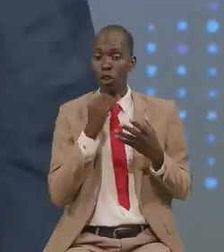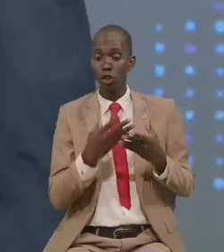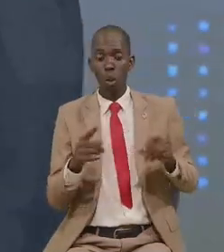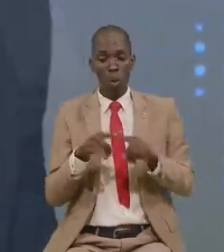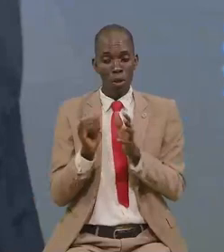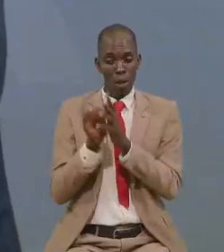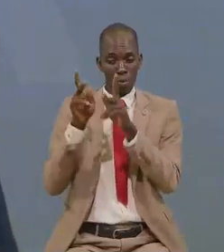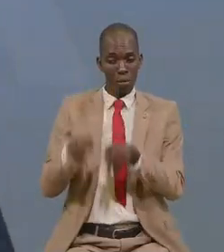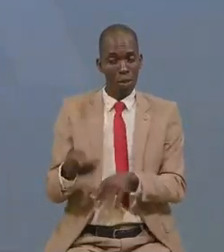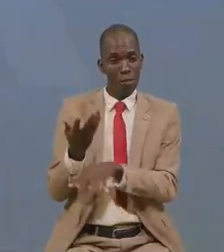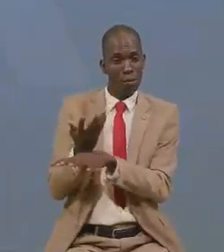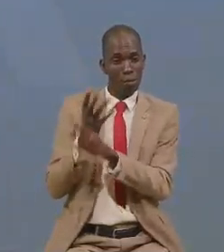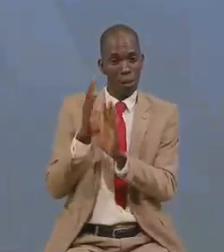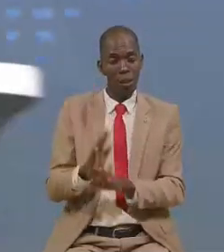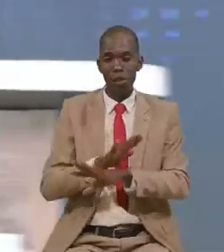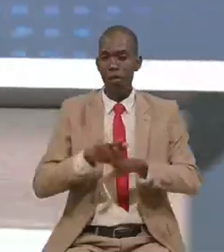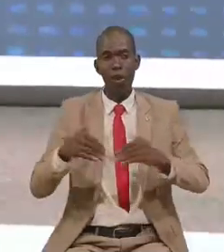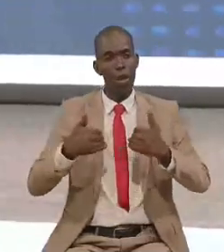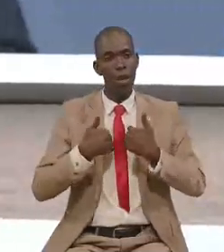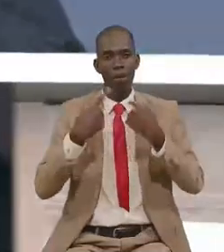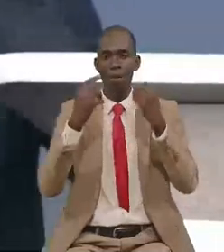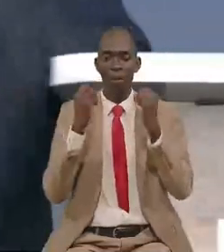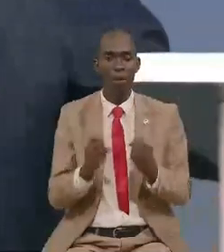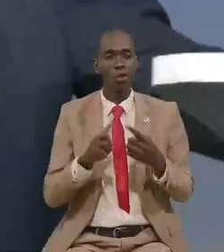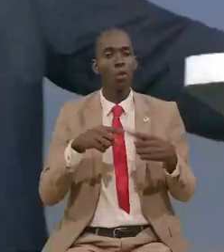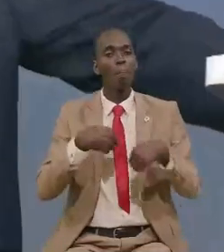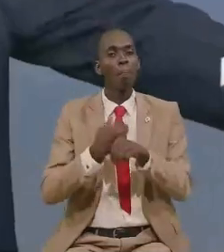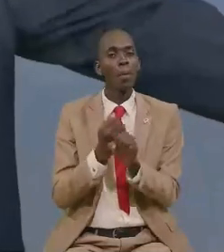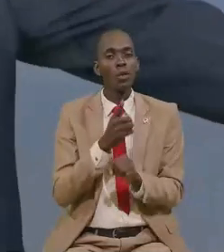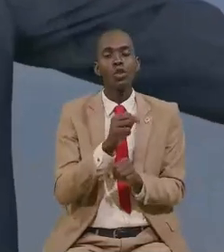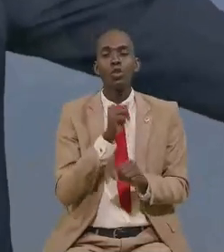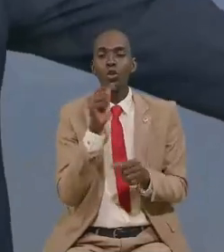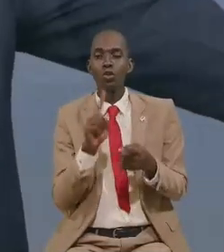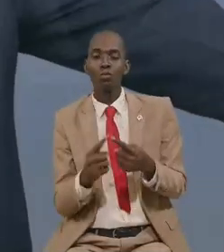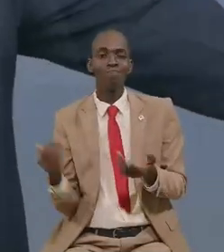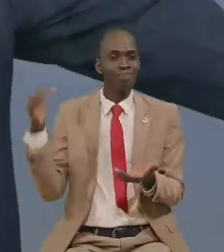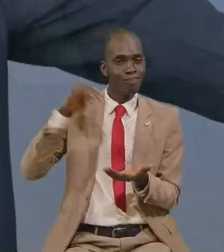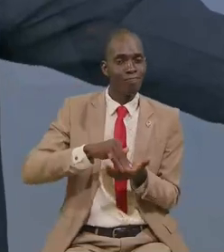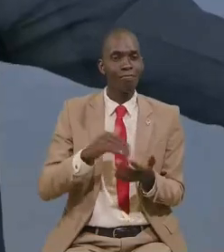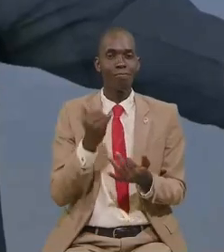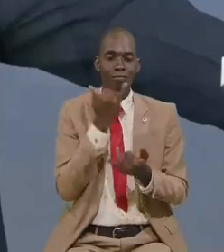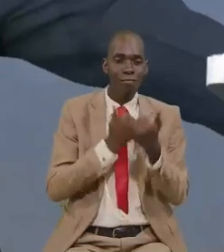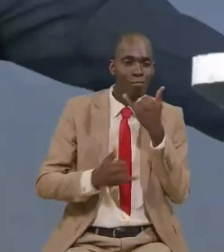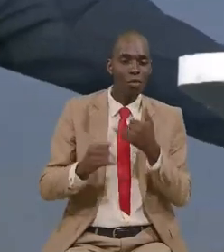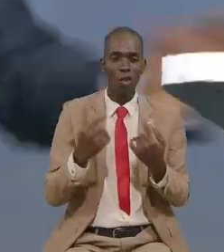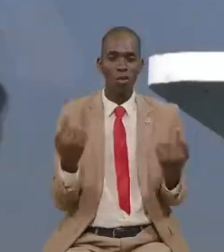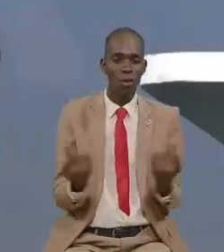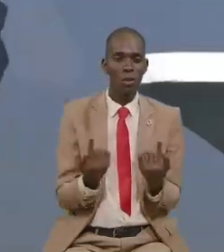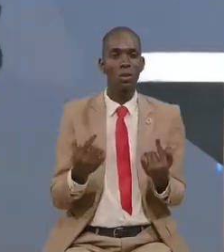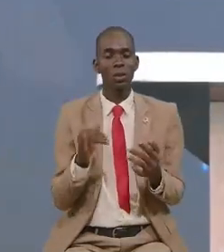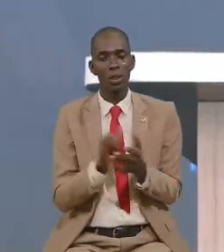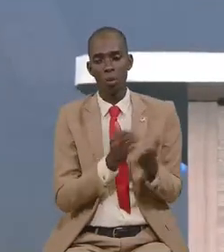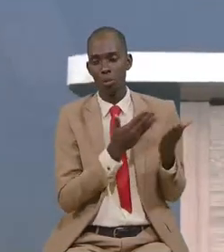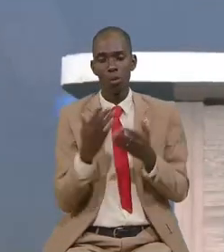pas la puissance de t'amener à ne plus reprendre ces choses qui ont causé le problème au